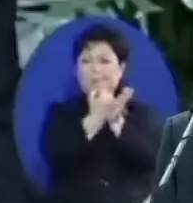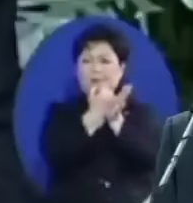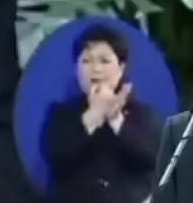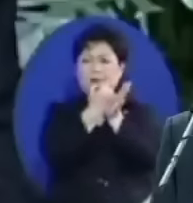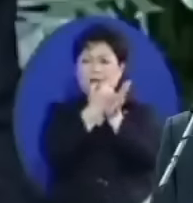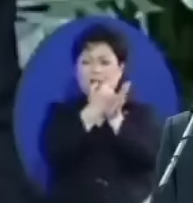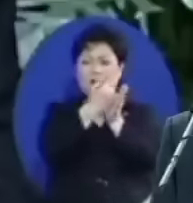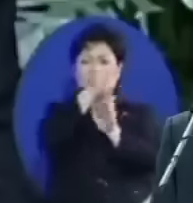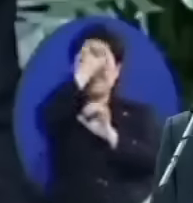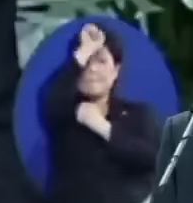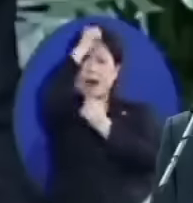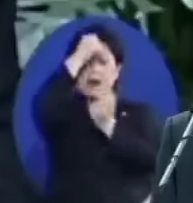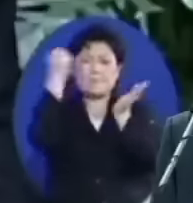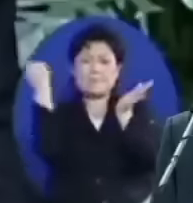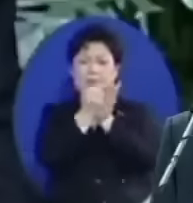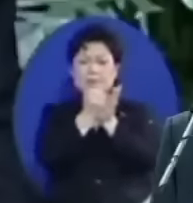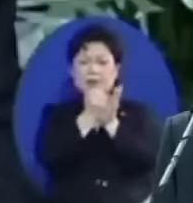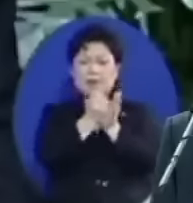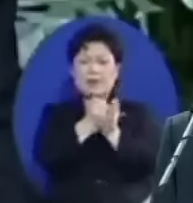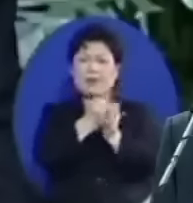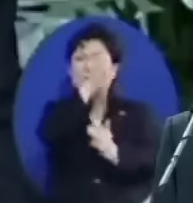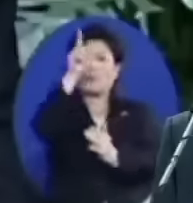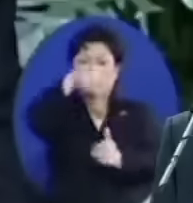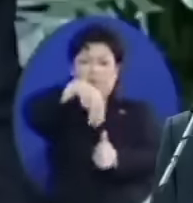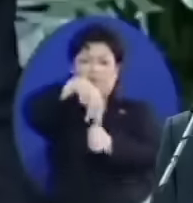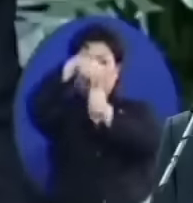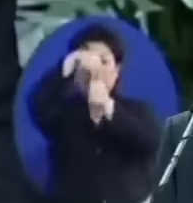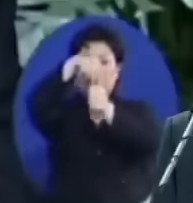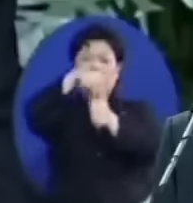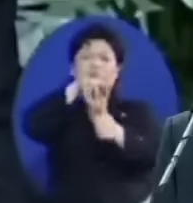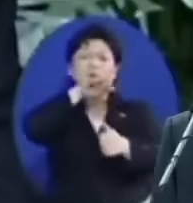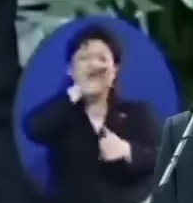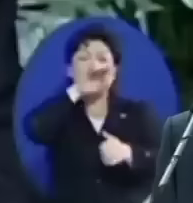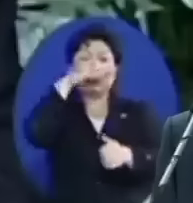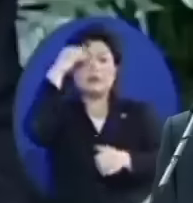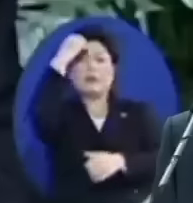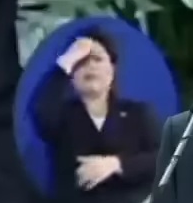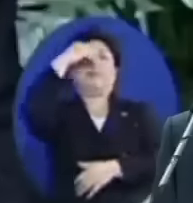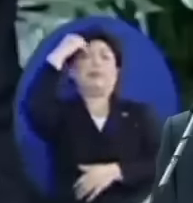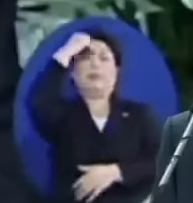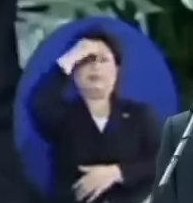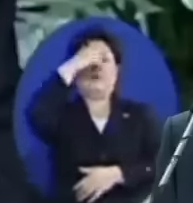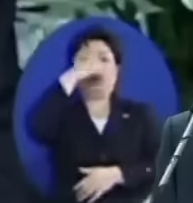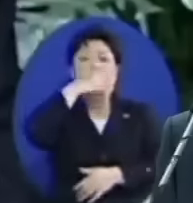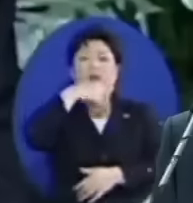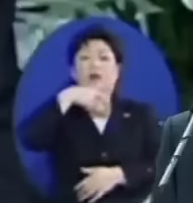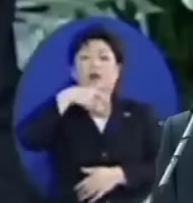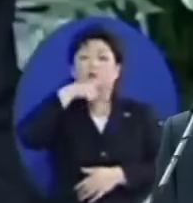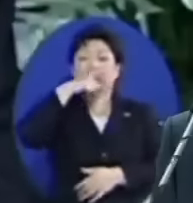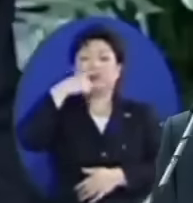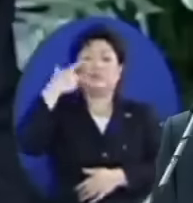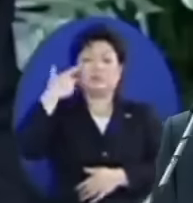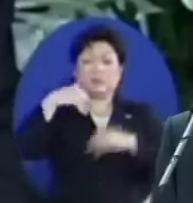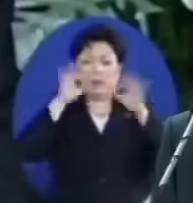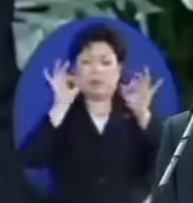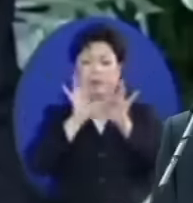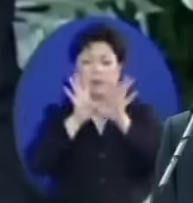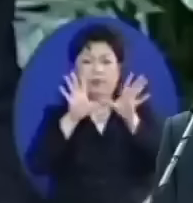얼마나 고통스럽습니까? 빈혈이 되고 탈수가 되고 몸의 고통과 괴로움은 극에 달하는